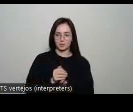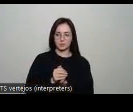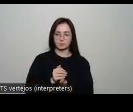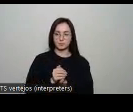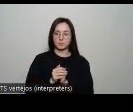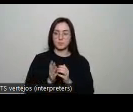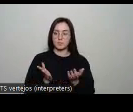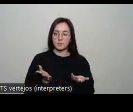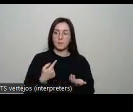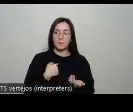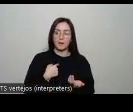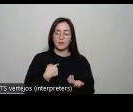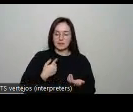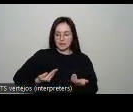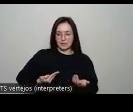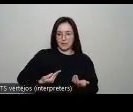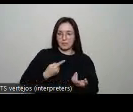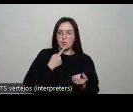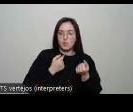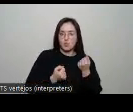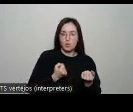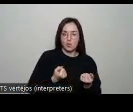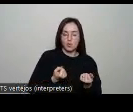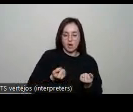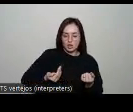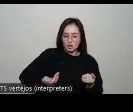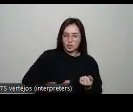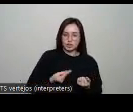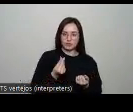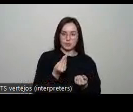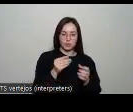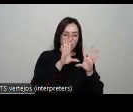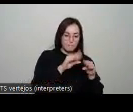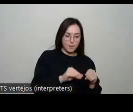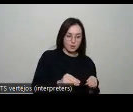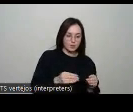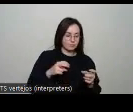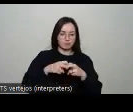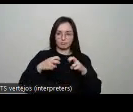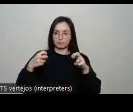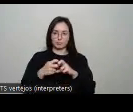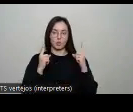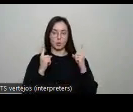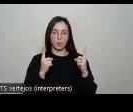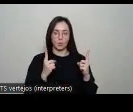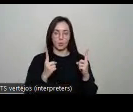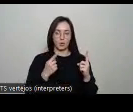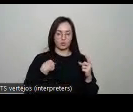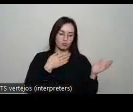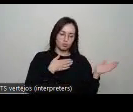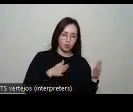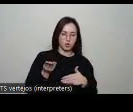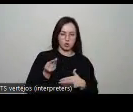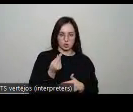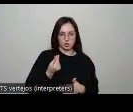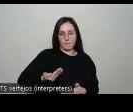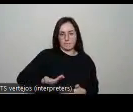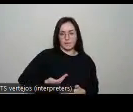dalykais, bet man gyvenimas be grynų pinigų yra iššūkis, arba būtų iššūkis. Taigi, tuo, o